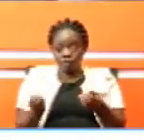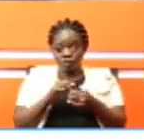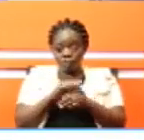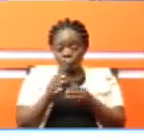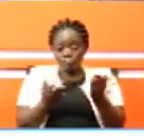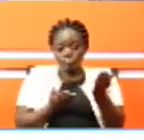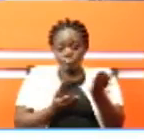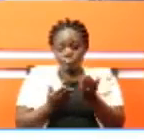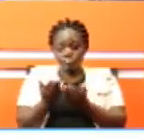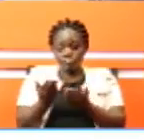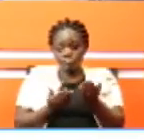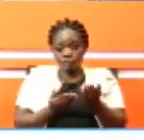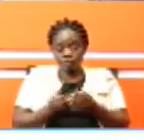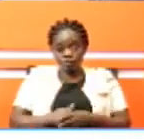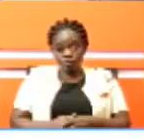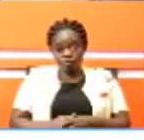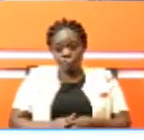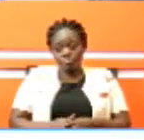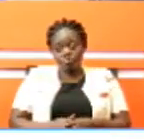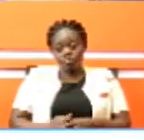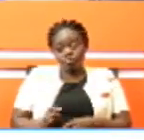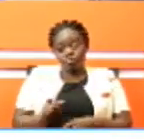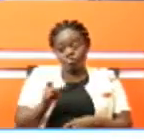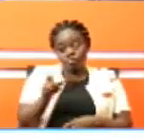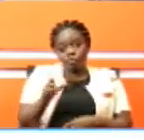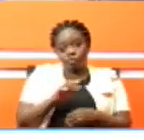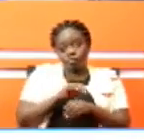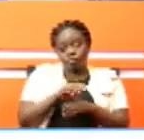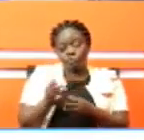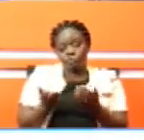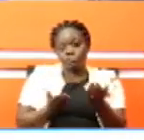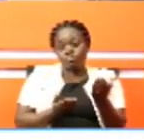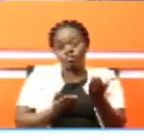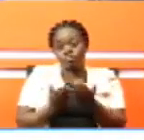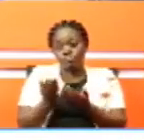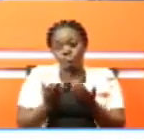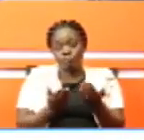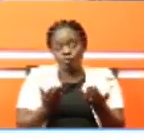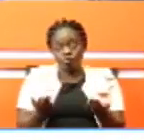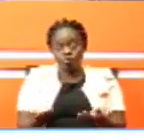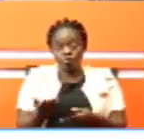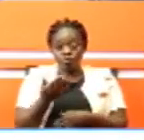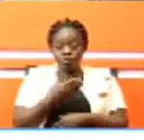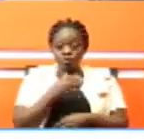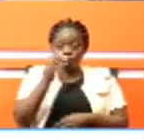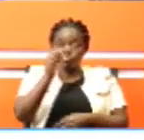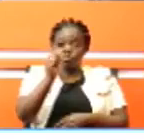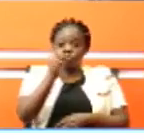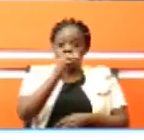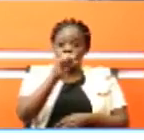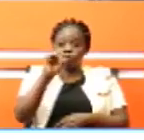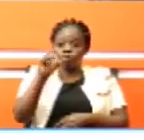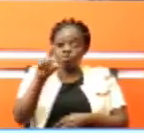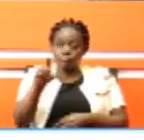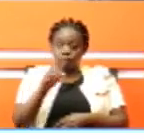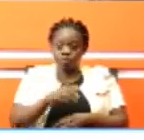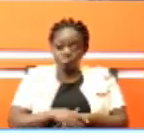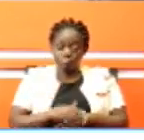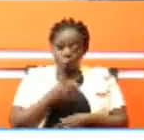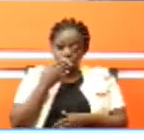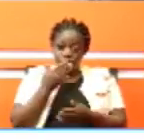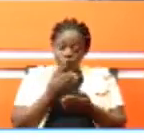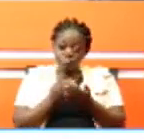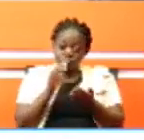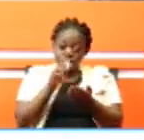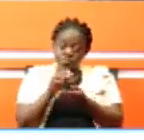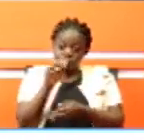saaviisi battery nyininyini yo ekoleba saaviisi battery erinamu asidi kirungi okukuuma asidi oyo